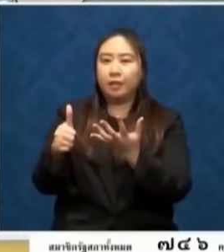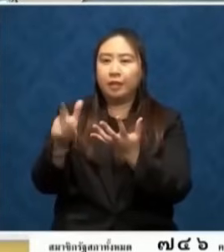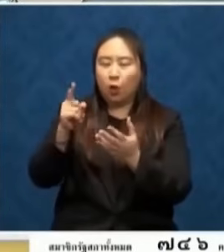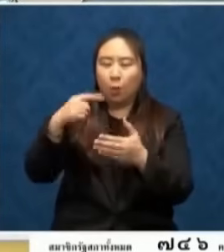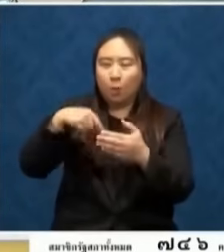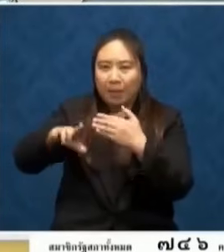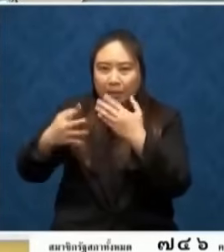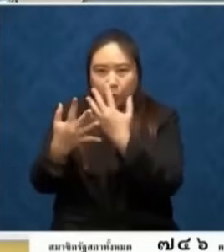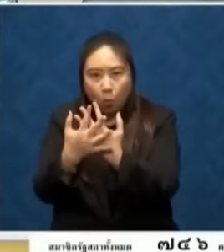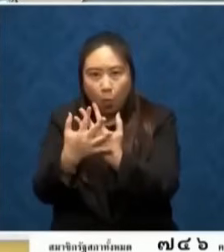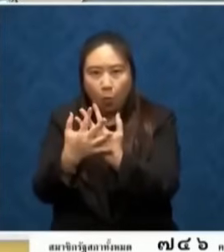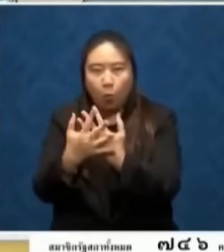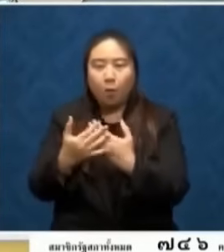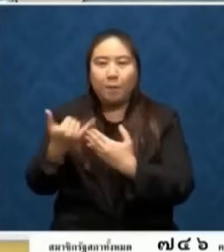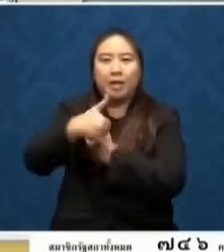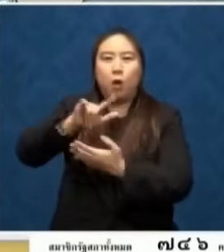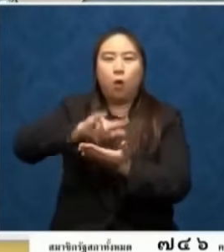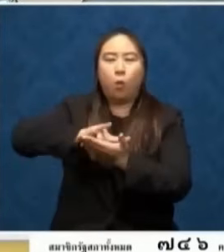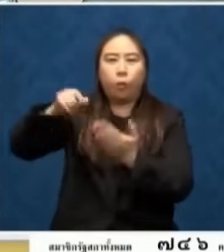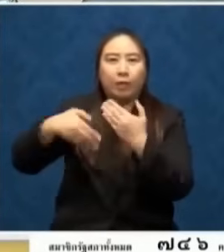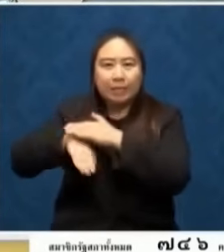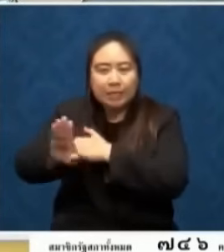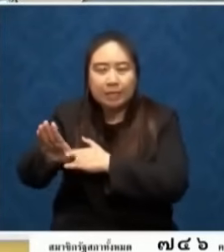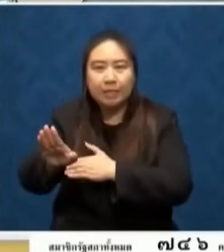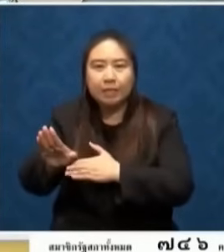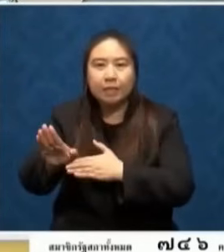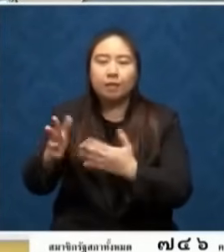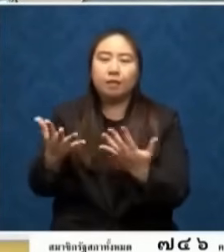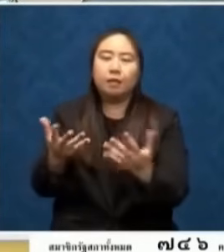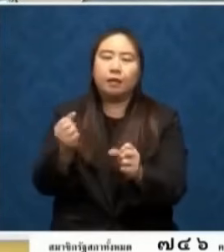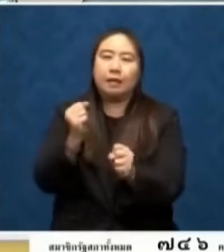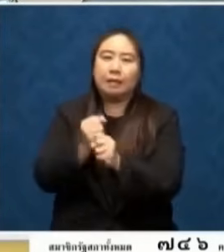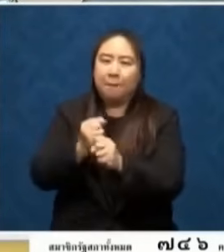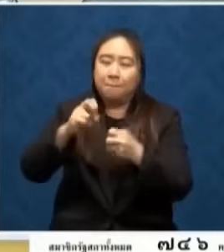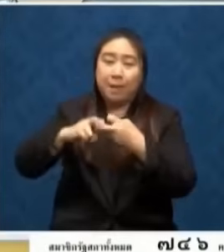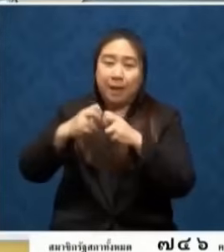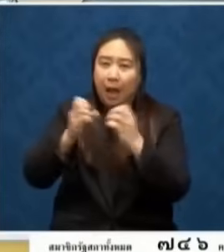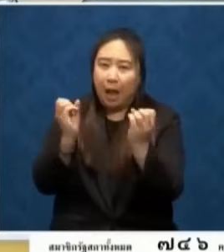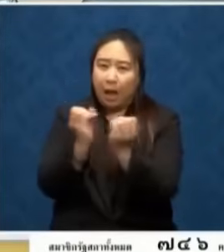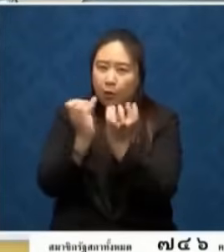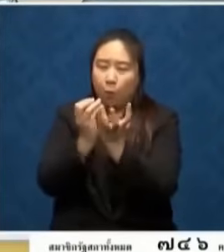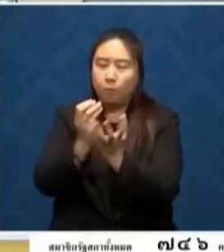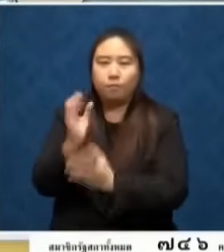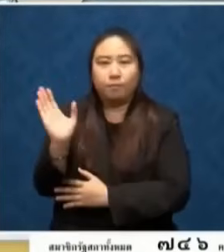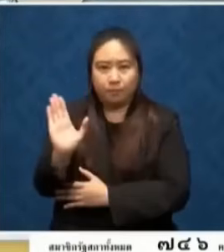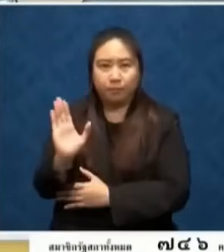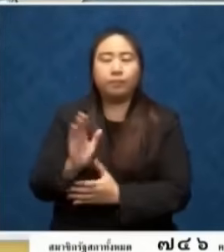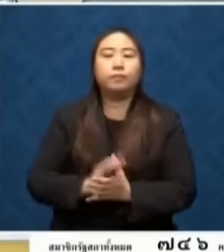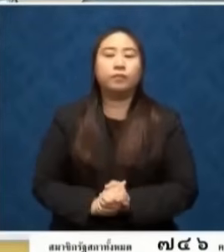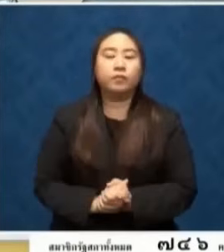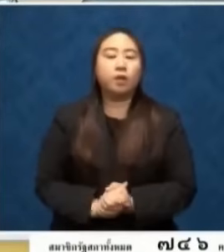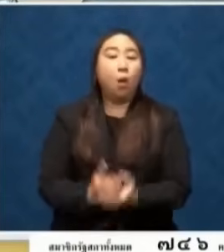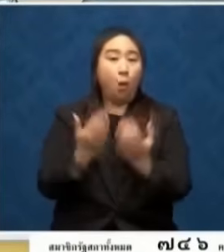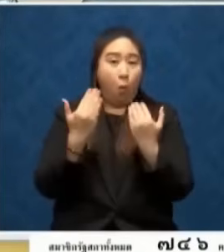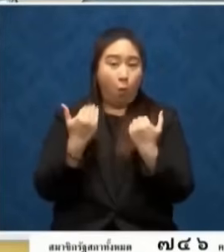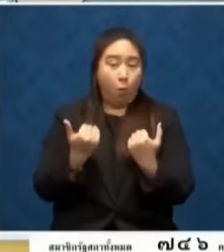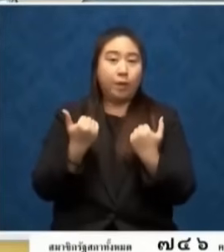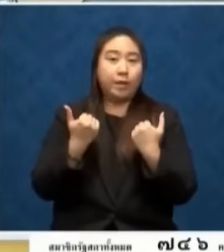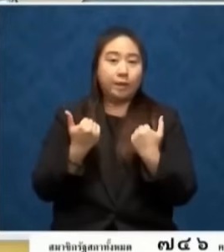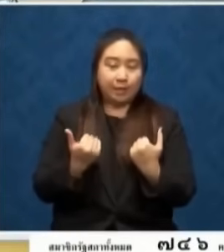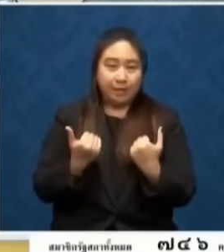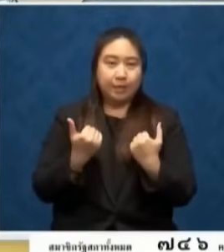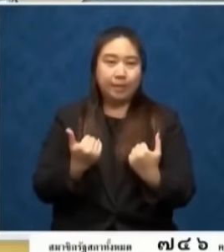กต่างประเทศอย่าทำอะไรก็ตามที่มีปัญหาเมื่อท่านพ้นตำแหน่งวันนี้รังวัดไม่ได้ท่